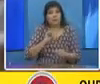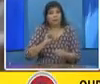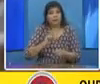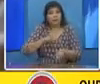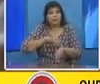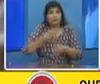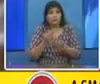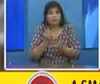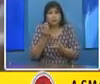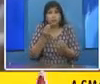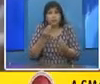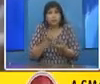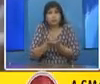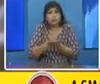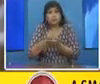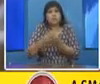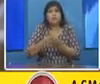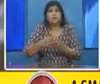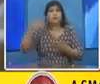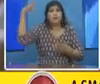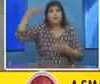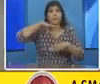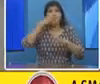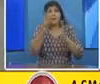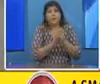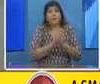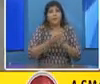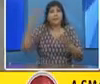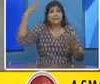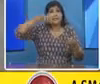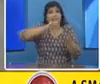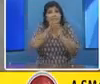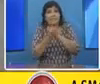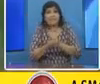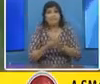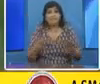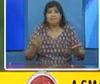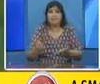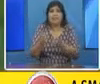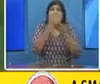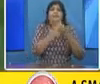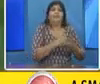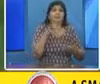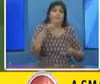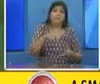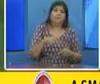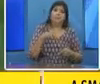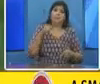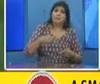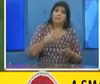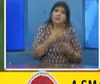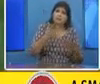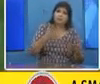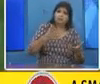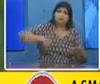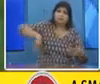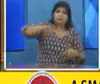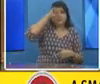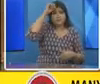गया प्रयास प्रकृति को पर्यावरण बहुत मदद करता है। हमारे कई